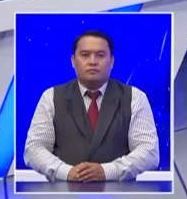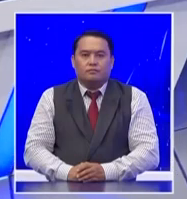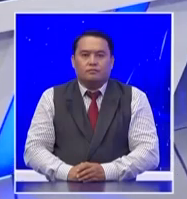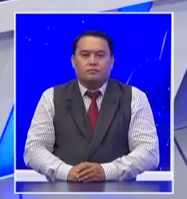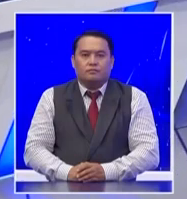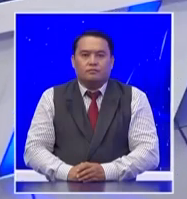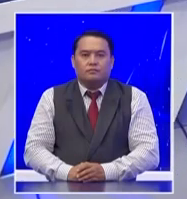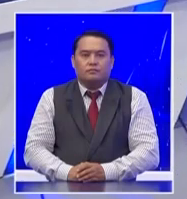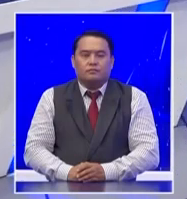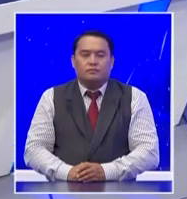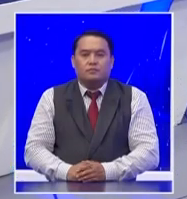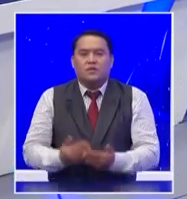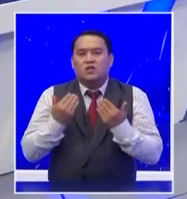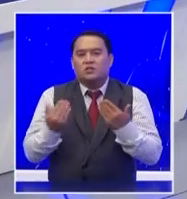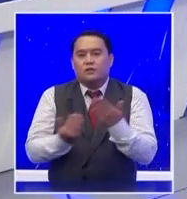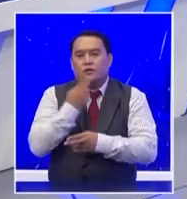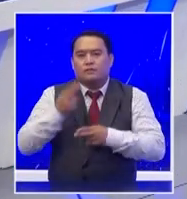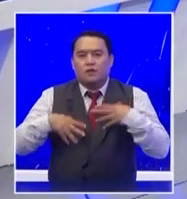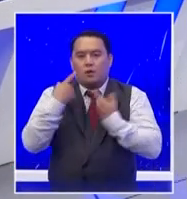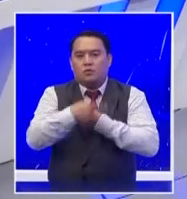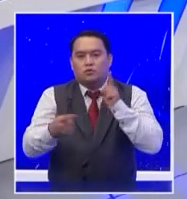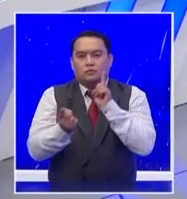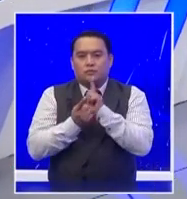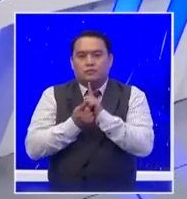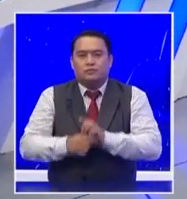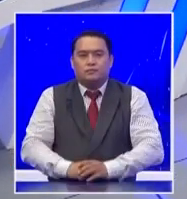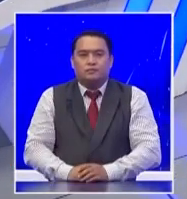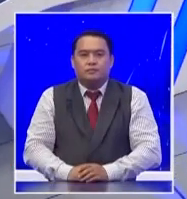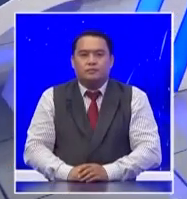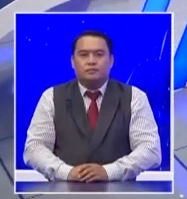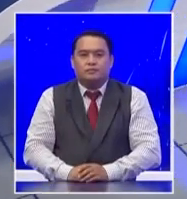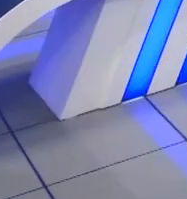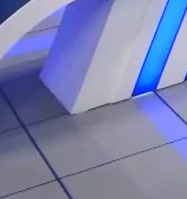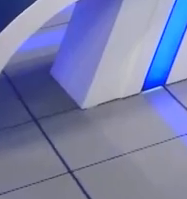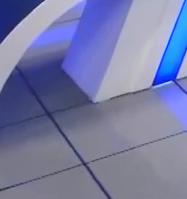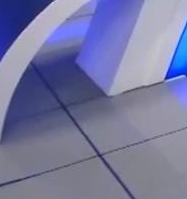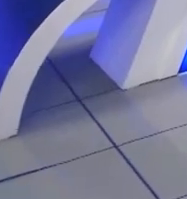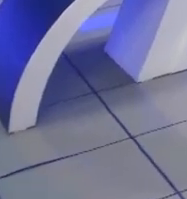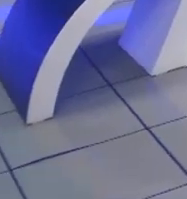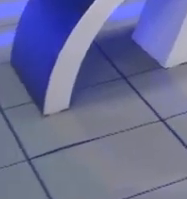Это была вся информация к этому часу. Спасибо за внимание. До свидания.